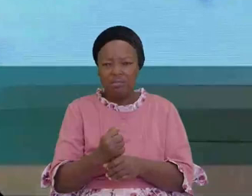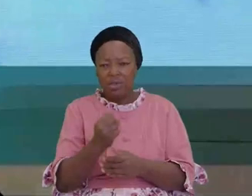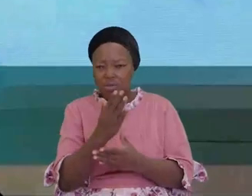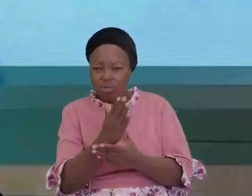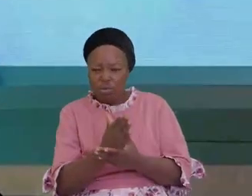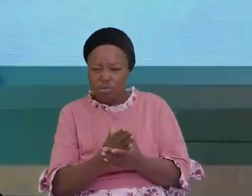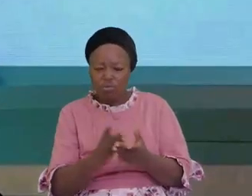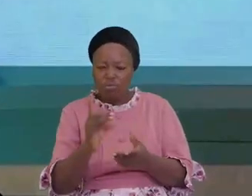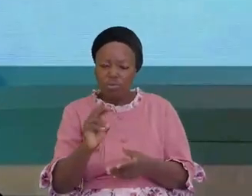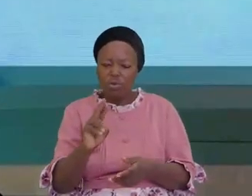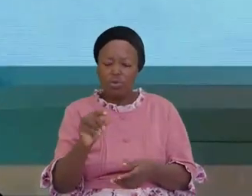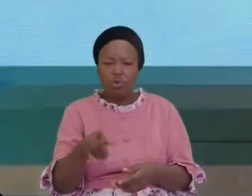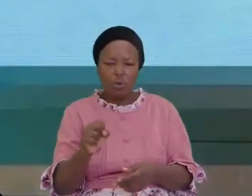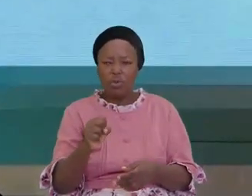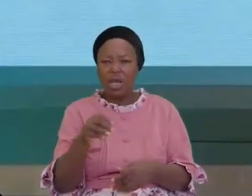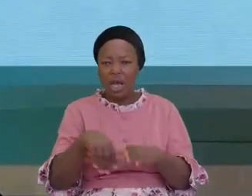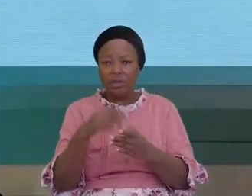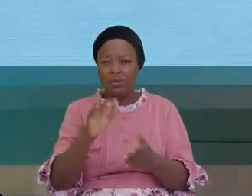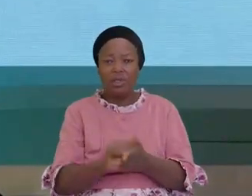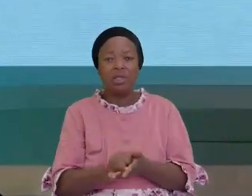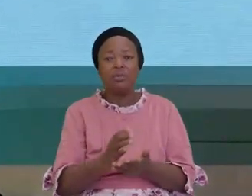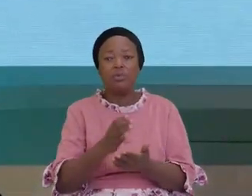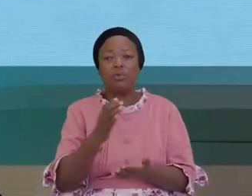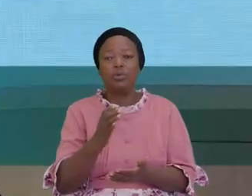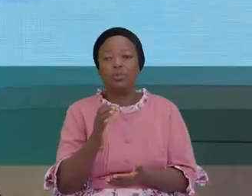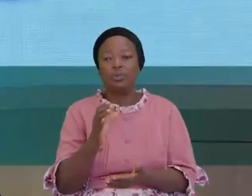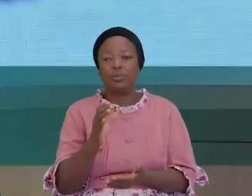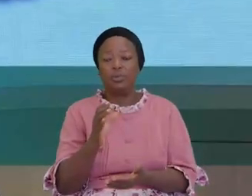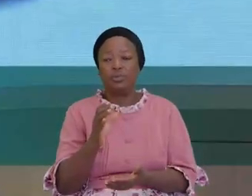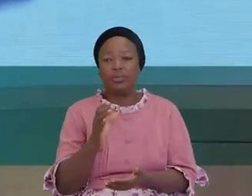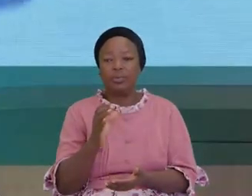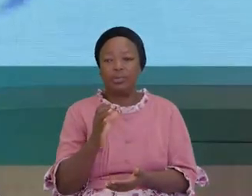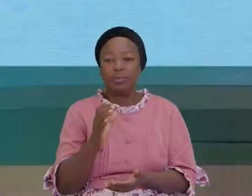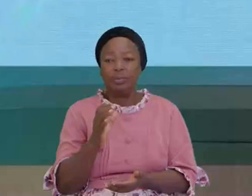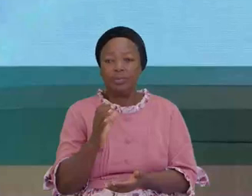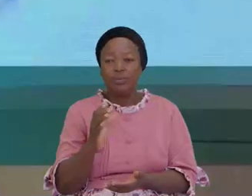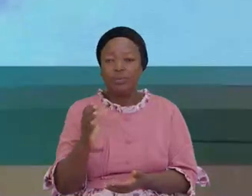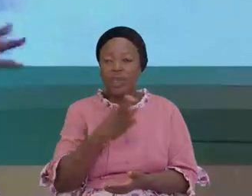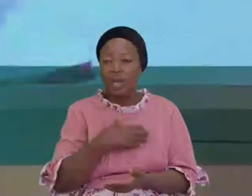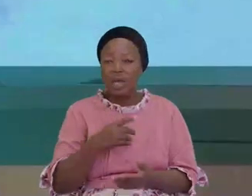Et maintenant, puisque l'autre bouteille est petite, tu pourras en faire des petites gouttes.